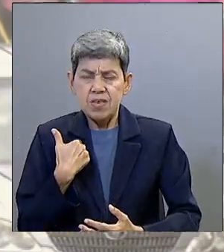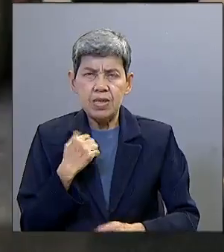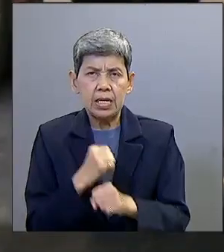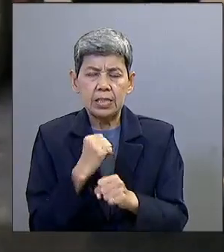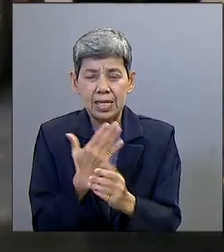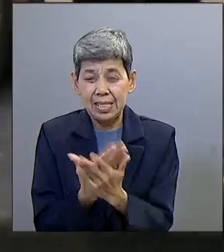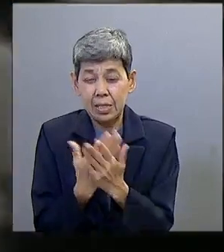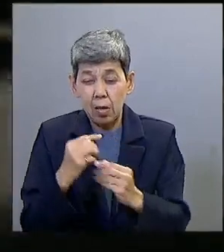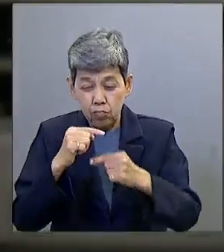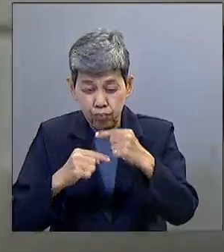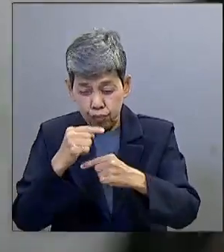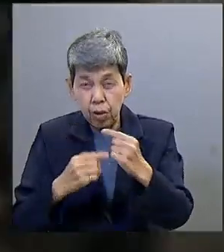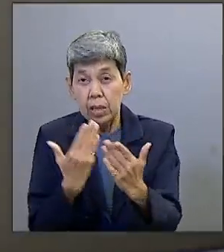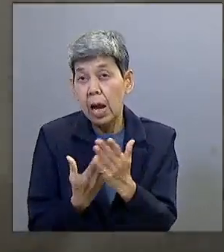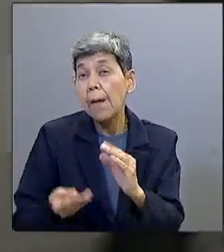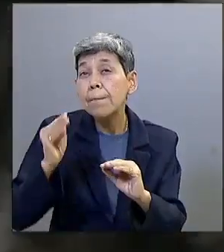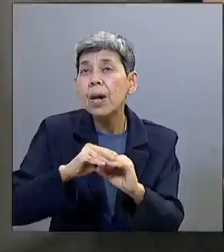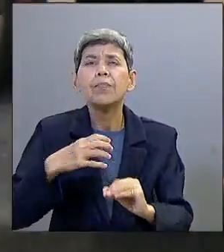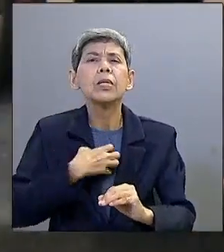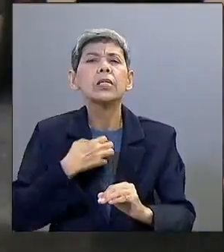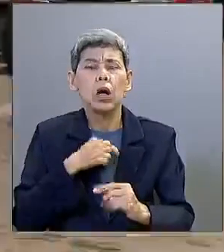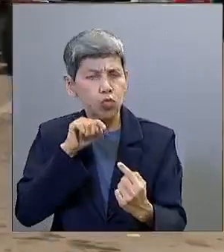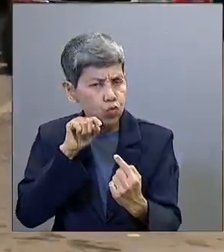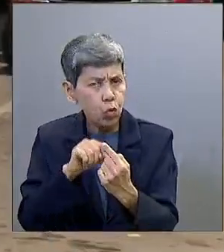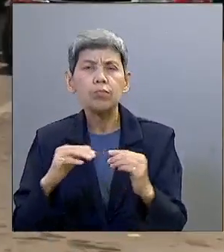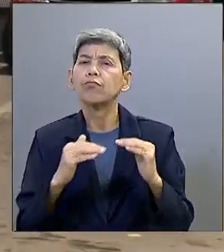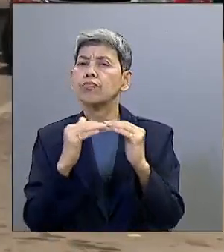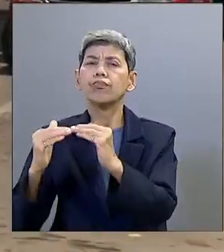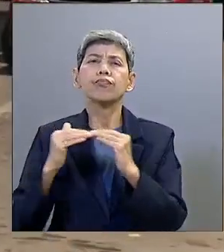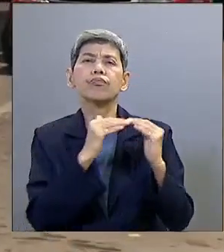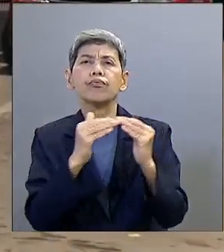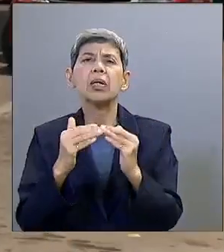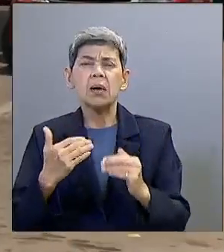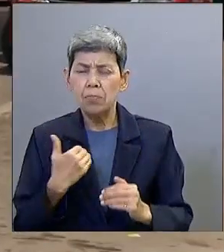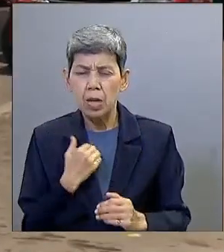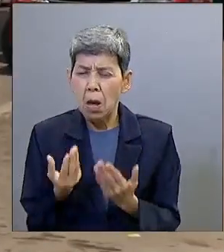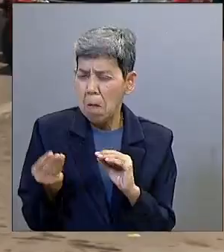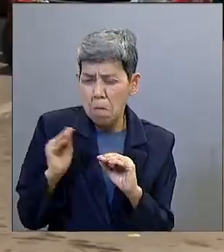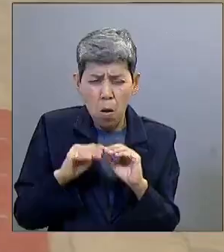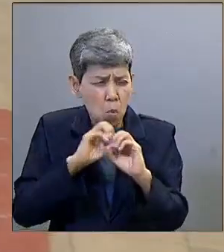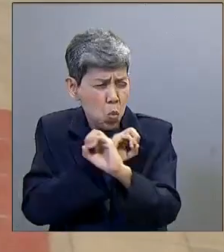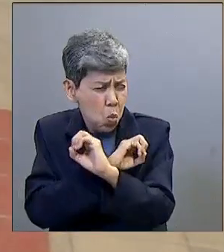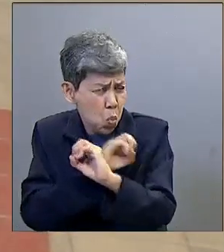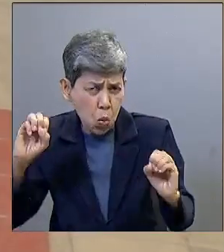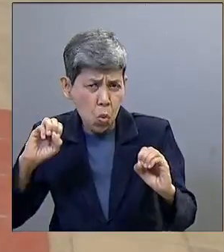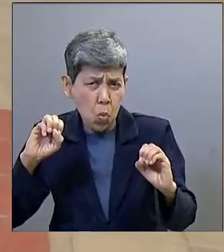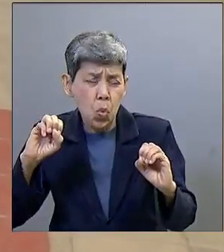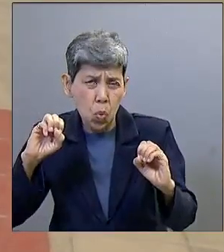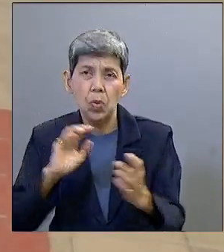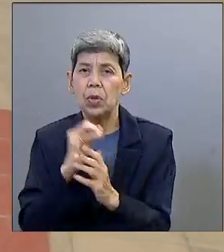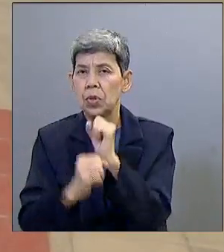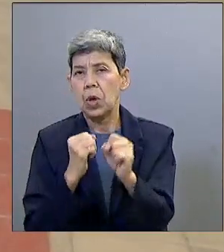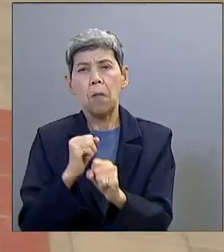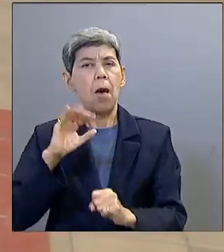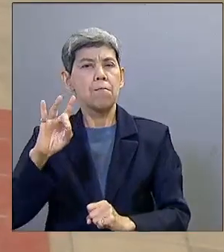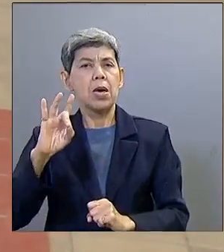ค่าโดยสารตามประกาศดังกล่าวก็เพื่อให้เกิดความเหมาะสมแล้วก็เป็นธรรมหลังจากที่ไม่ได้ปรับอัตราค่าโดยสารมาแล้วกว่า 8ปี